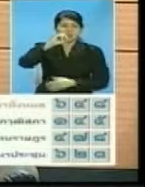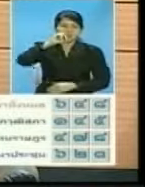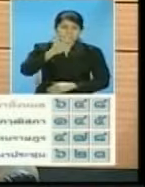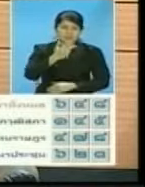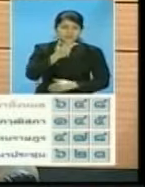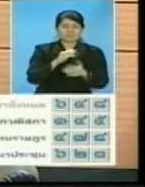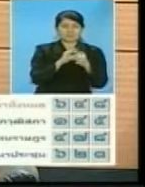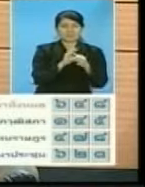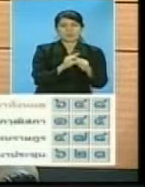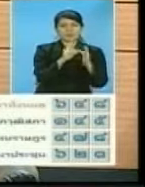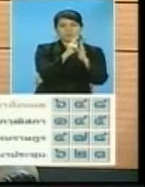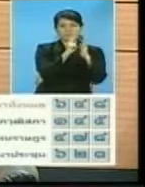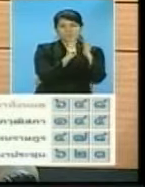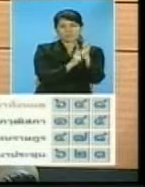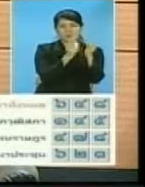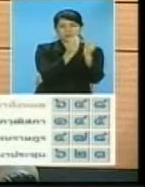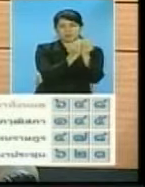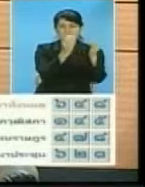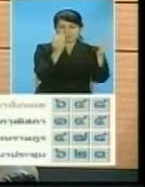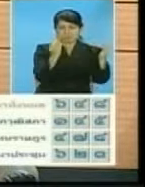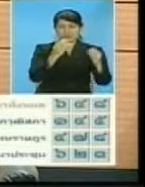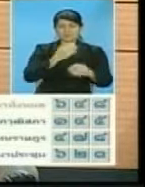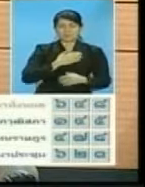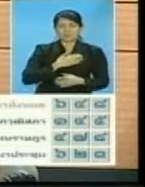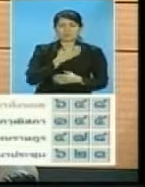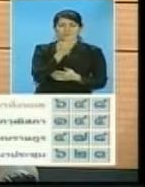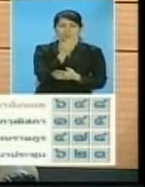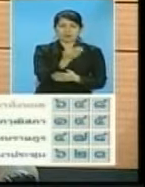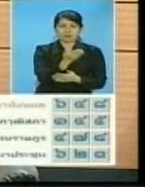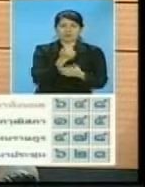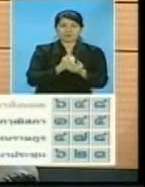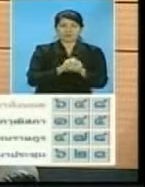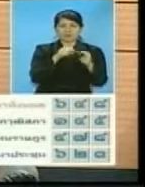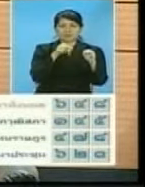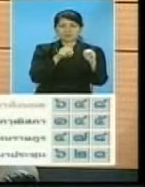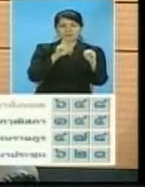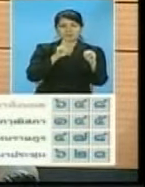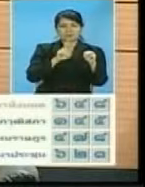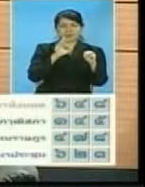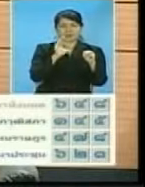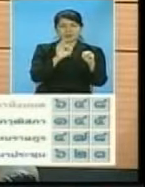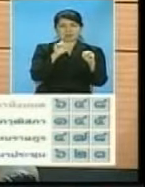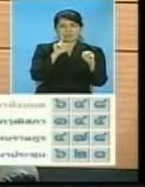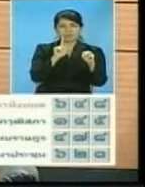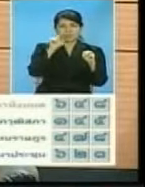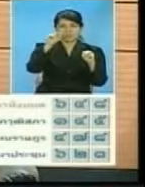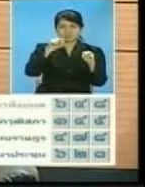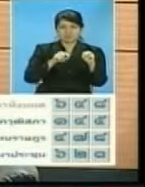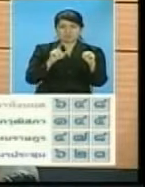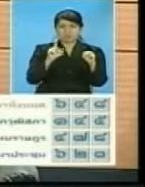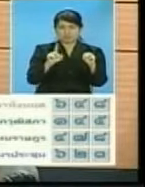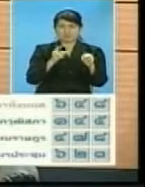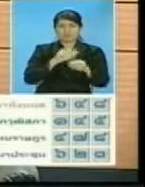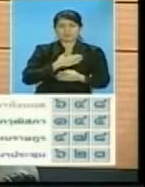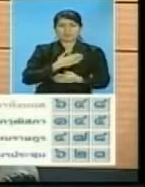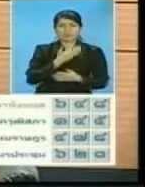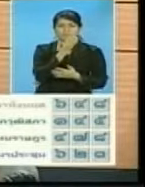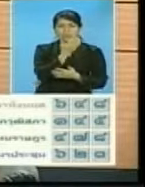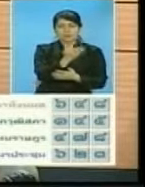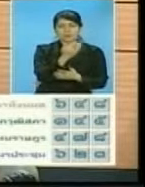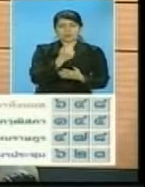ำหรับกฎหมายรัฐธรรมนูญฉบับนี้ที่ผมวิงวอนมาตรา 291/1 วิงวอนยกมือไหว้